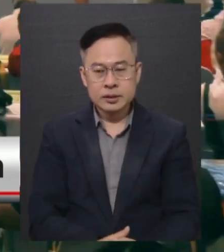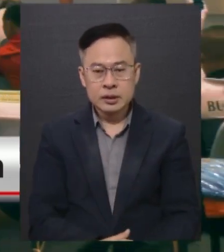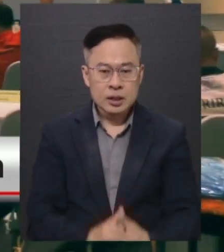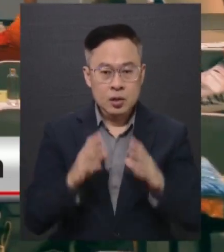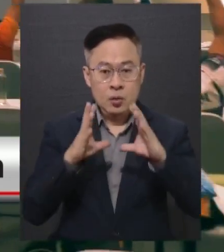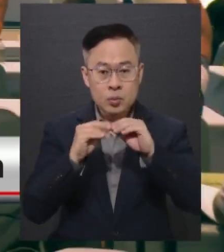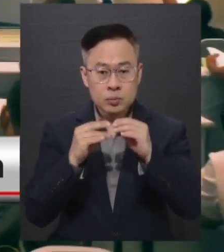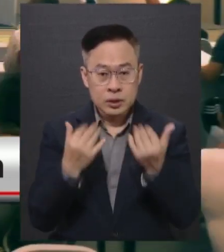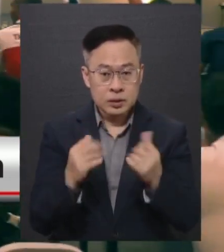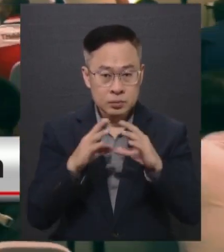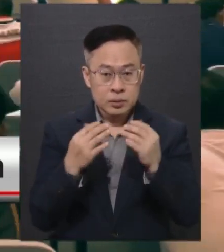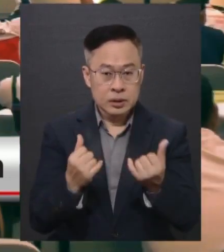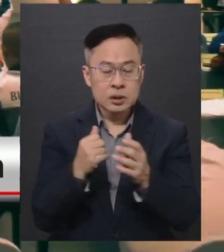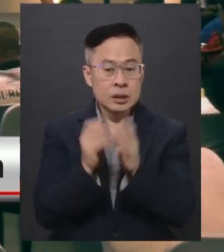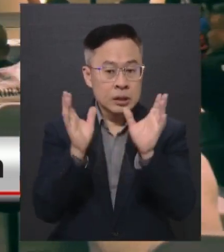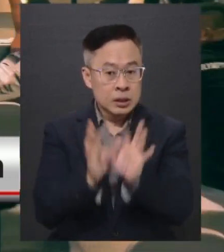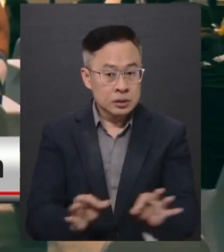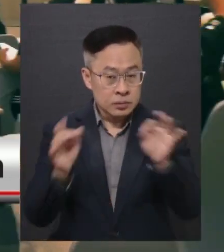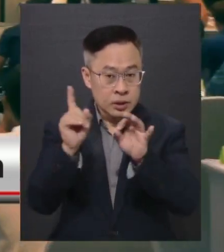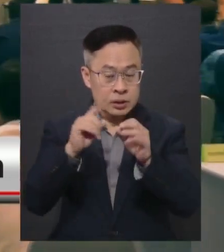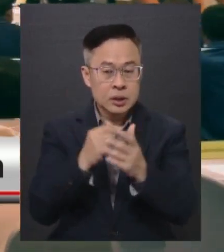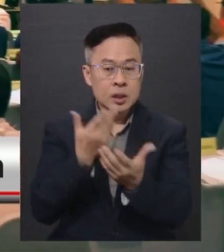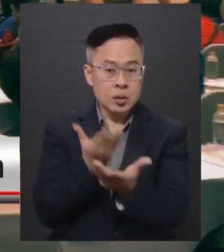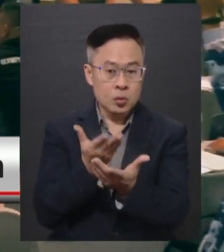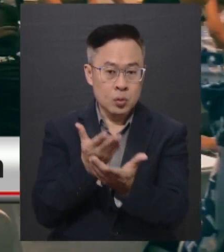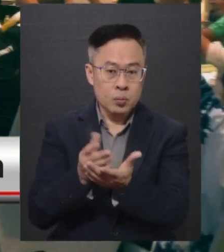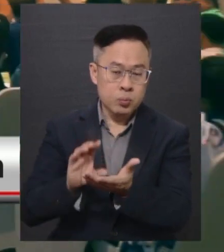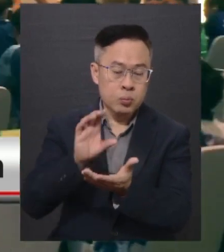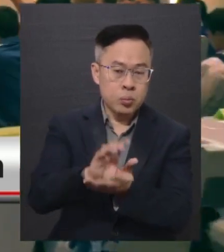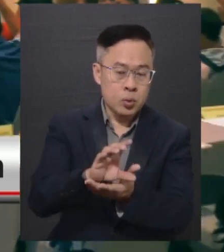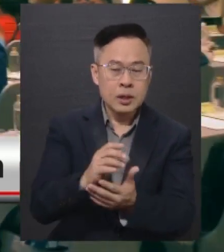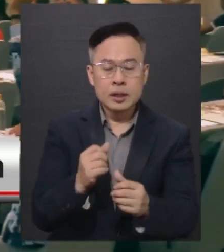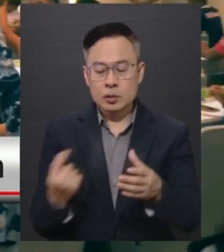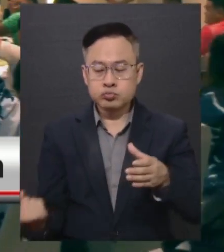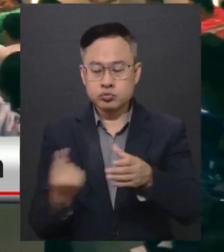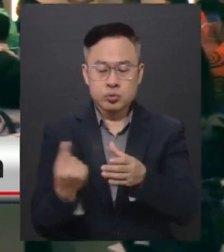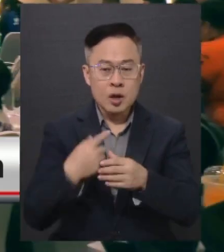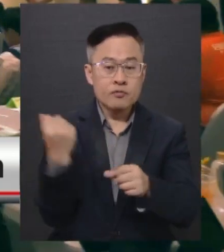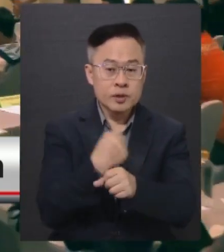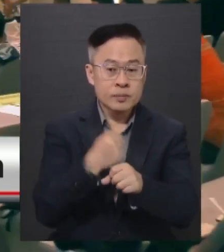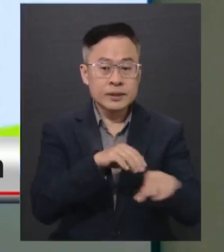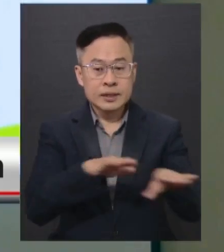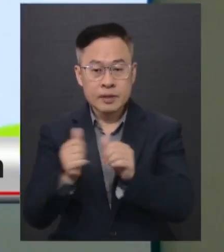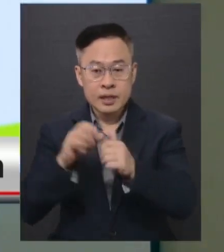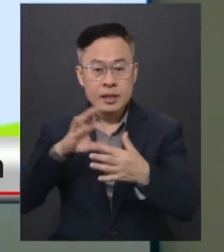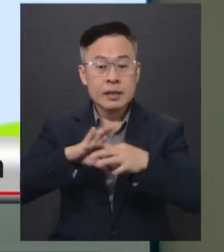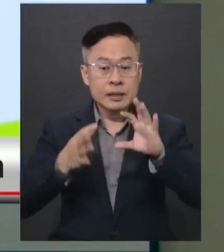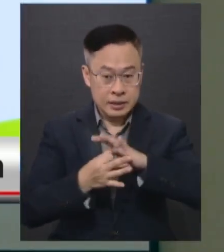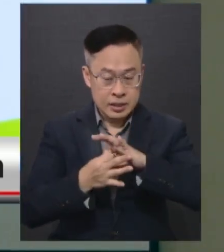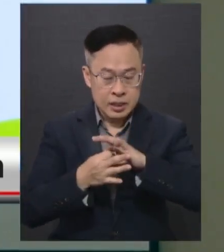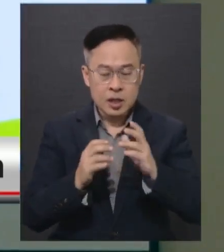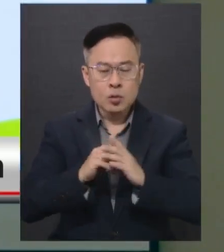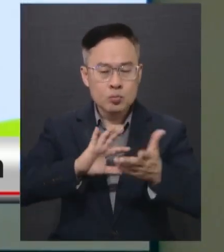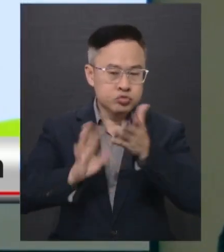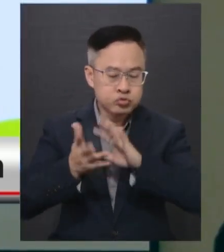การประชุมครั้งนี้ค่ะก็มีวาระสำคัญนะคะเป็นเรื่องงบประมาณการเก็บตัวนักกีฬาในการแข่งขันมหกรรม Asian Indoor and Martial Arts Game ครั้ง